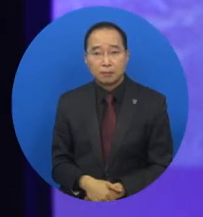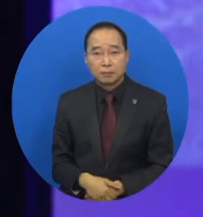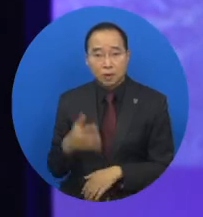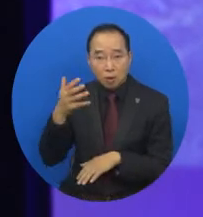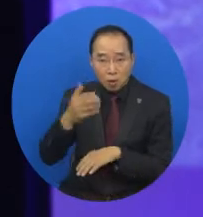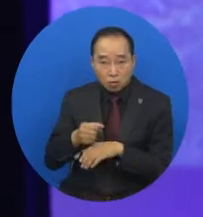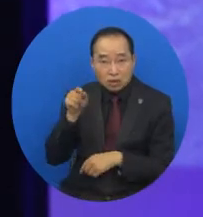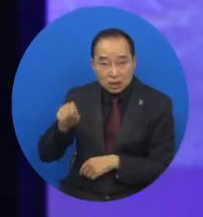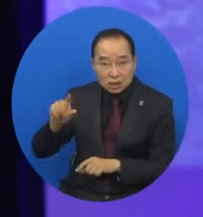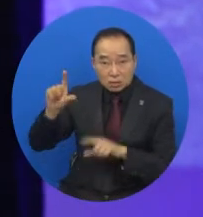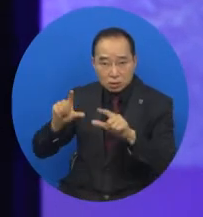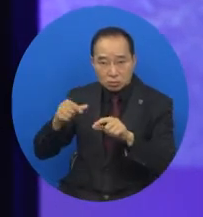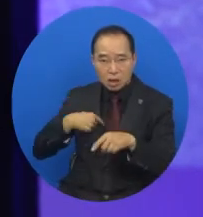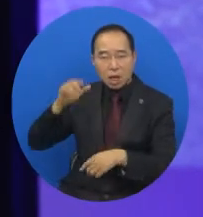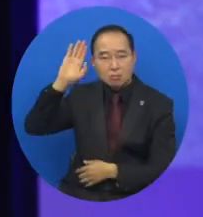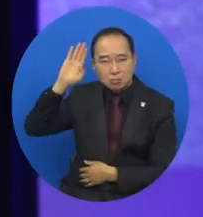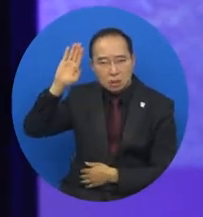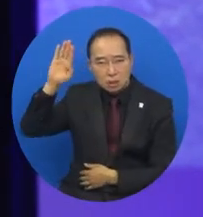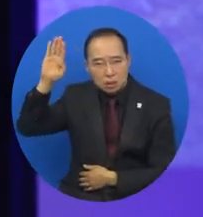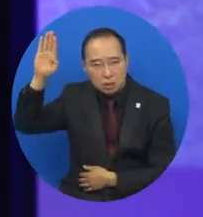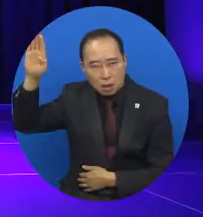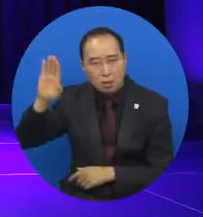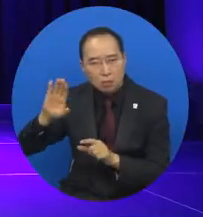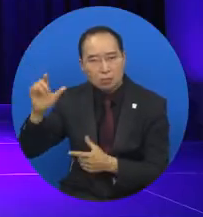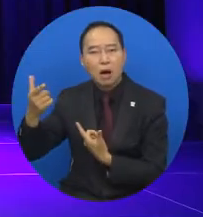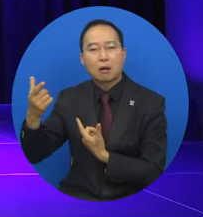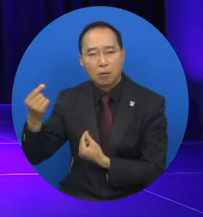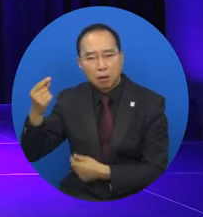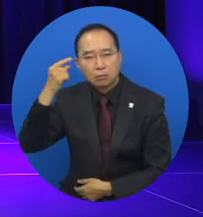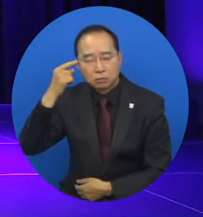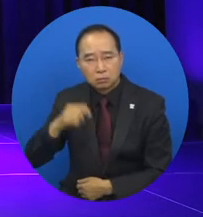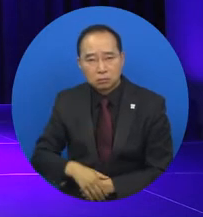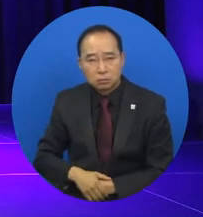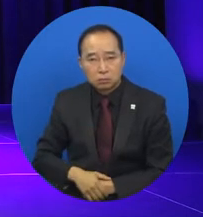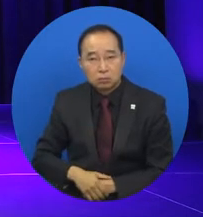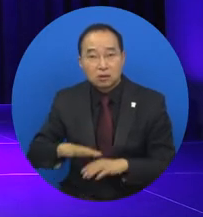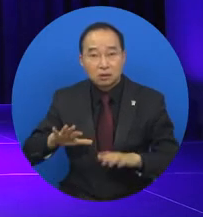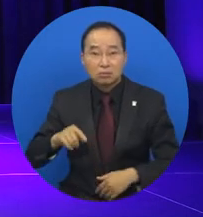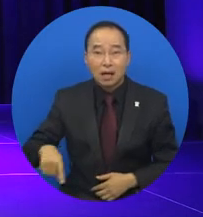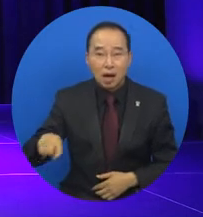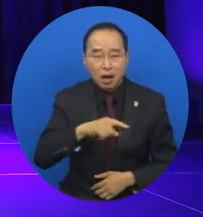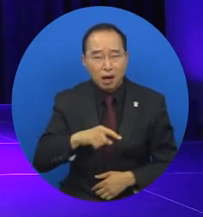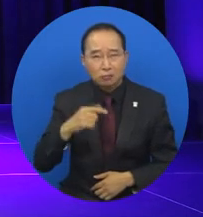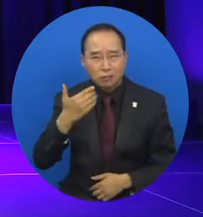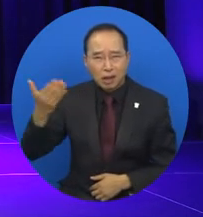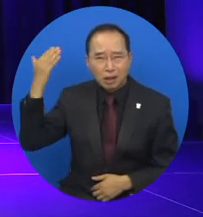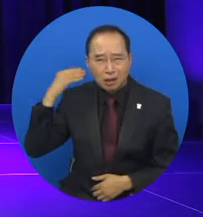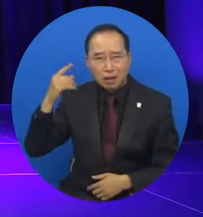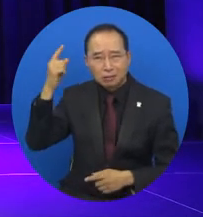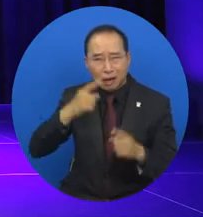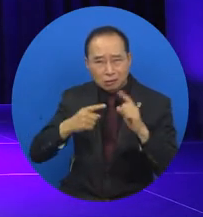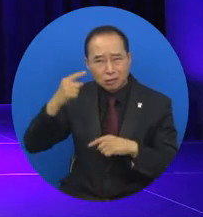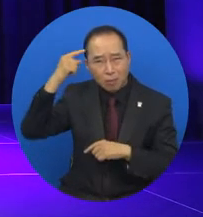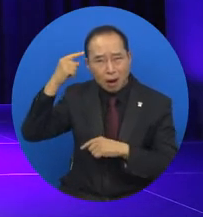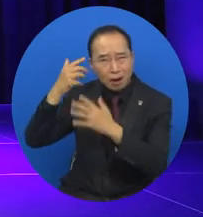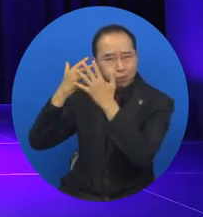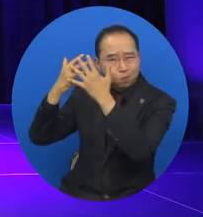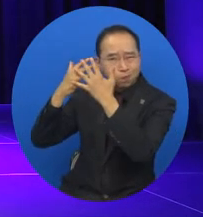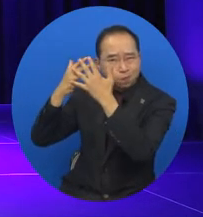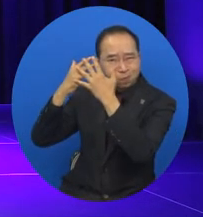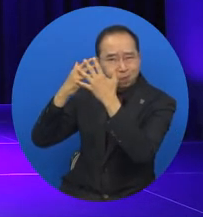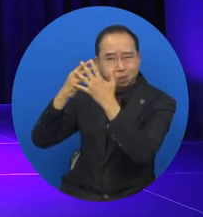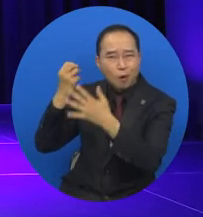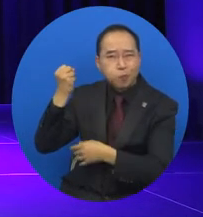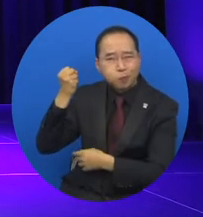결국 저의 미래의 모습이었다는 걸 느낍니다. 누구든지 지금 현재 트라우마에 노출되어 있고 누구든지 상처를